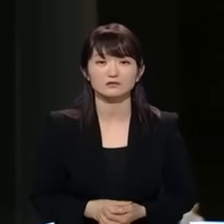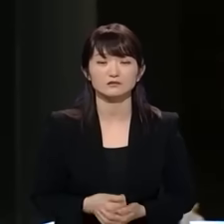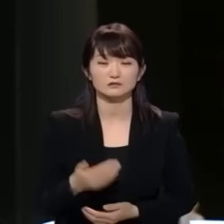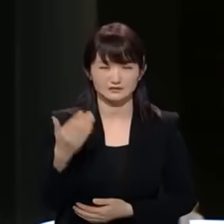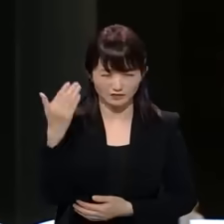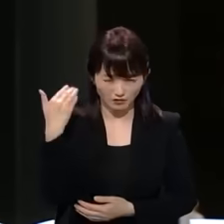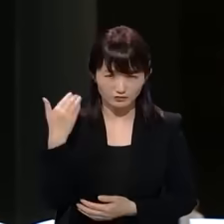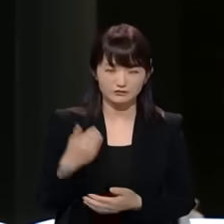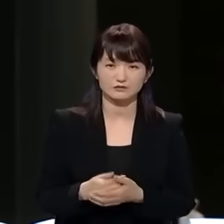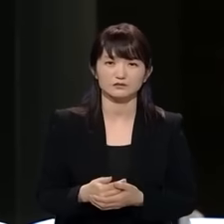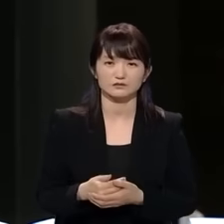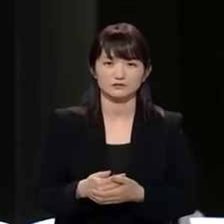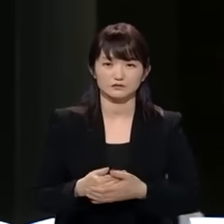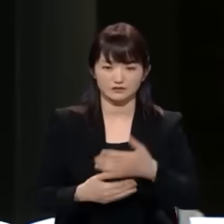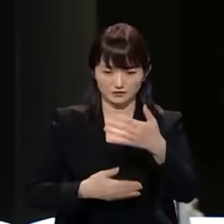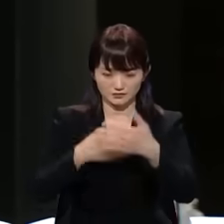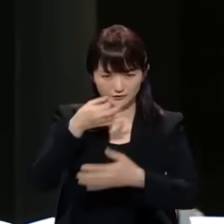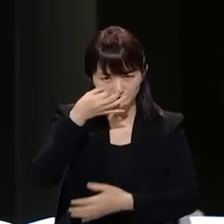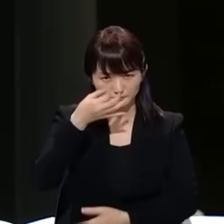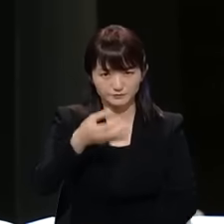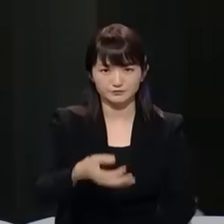직전에 이어서 보고 오시죠.